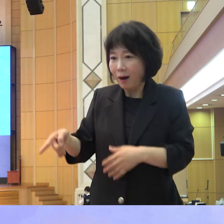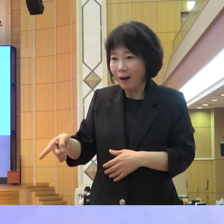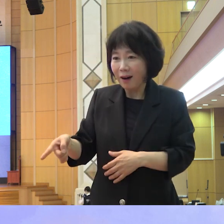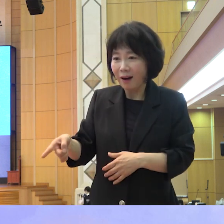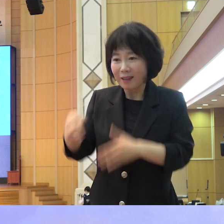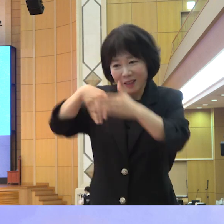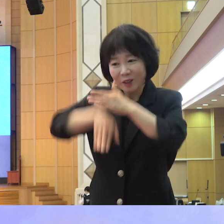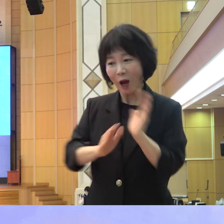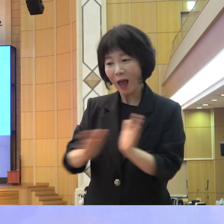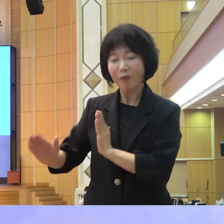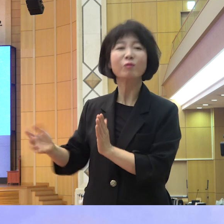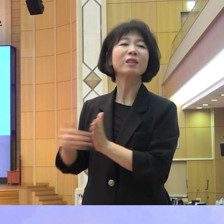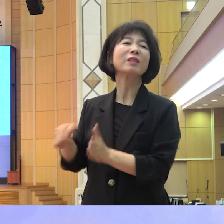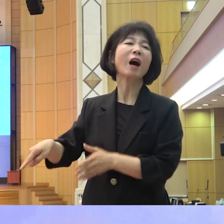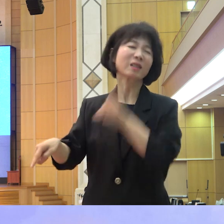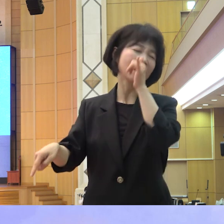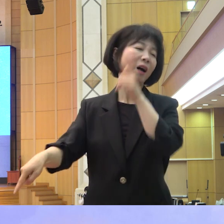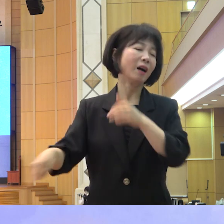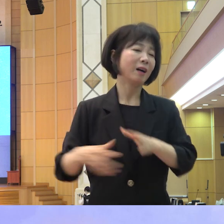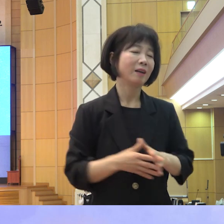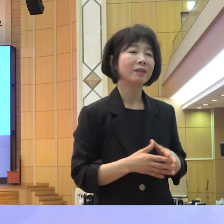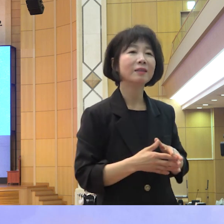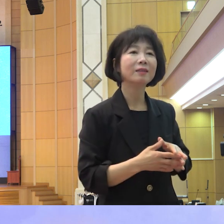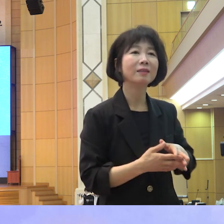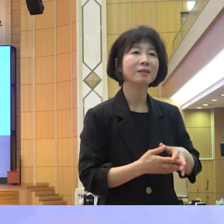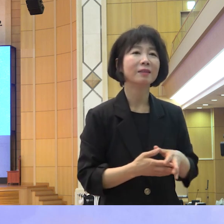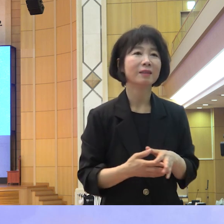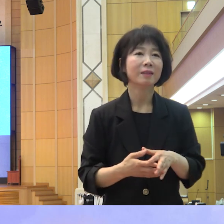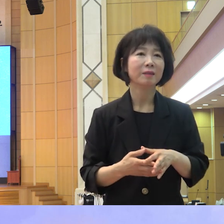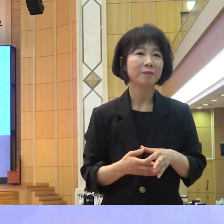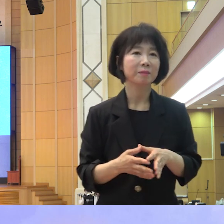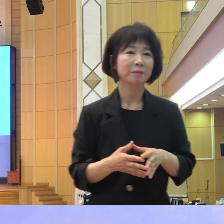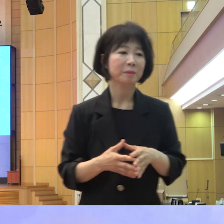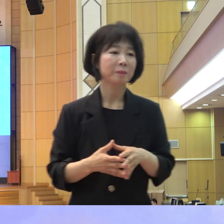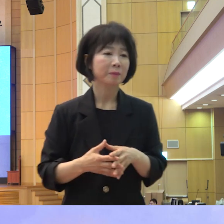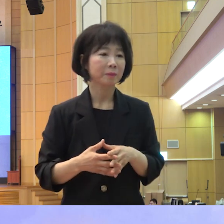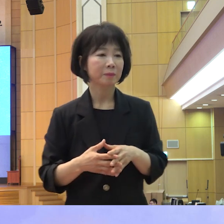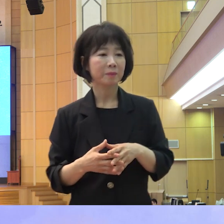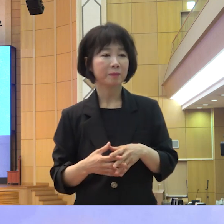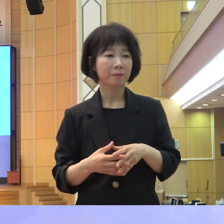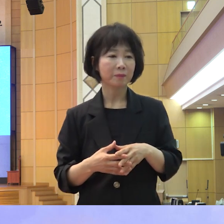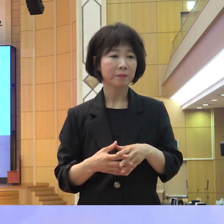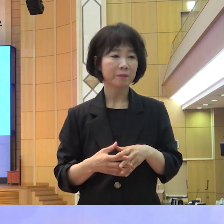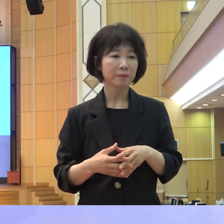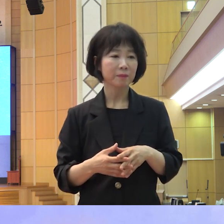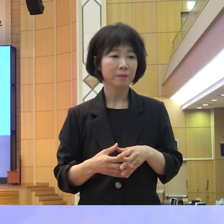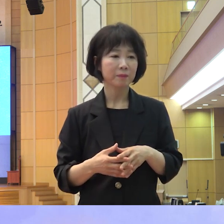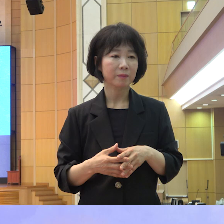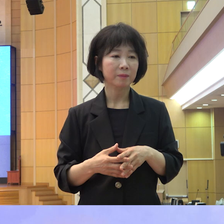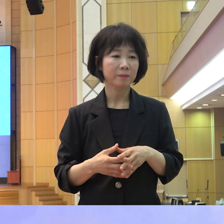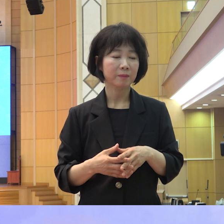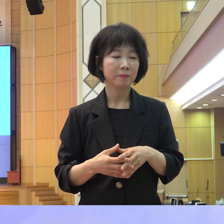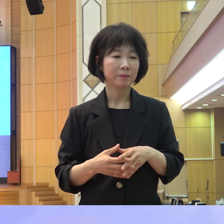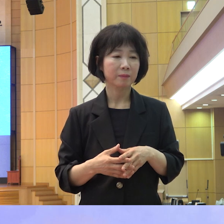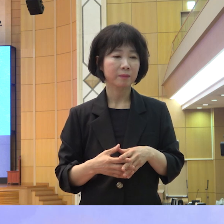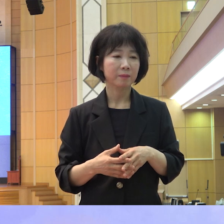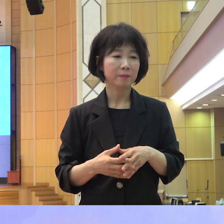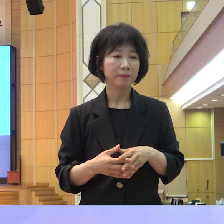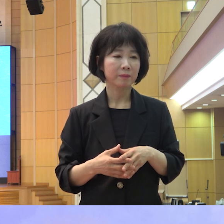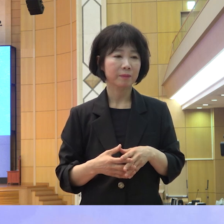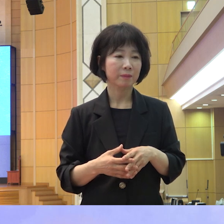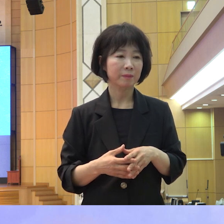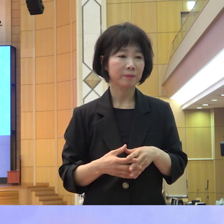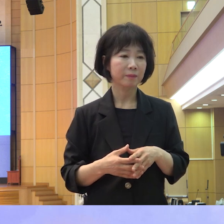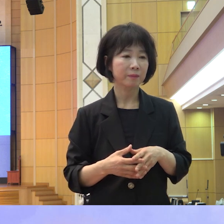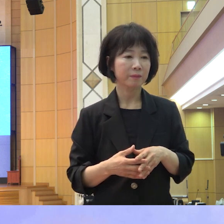거예요. 애들 눈 돌아갑니다. 네. 그리고 원래 그 이제 놀이시설 같은